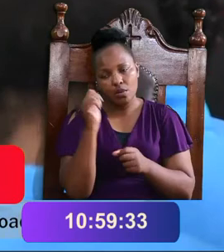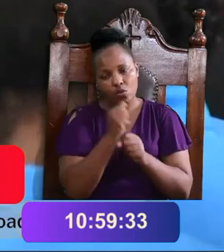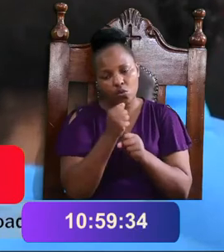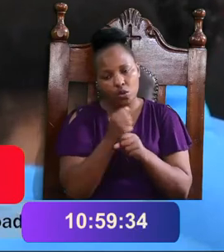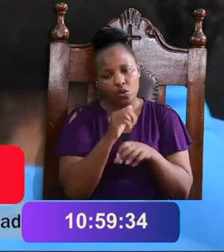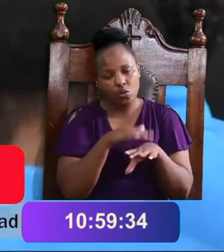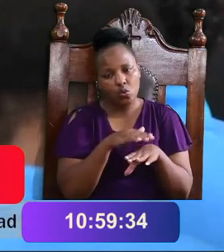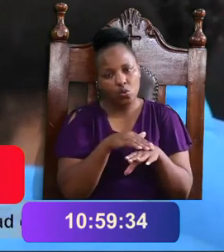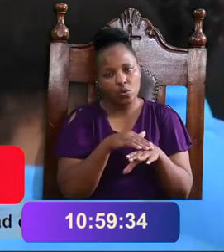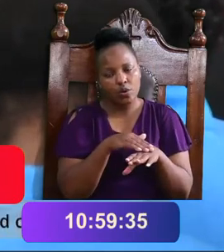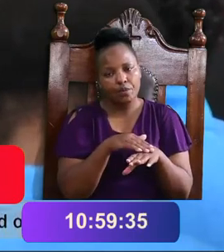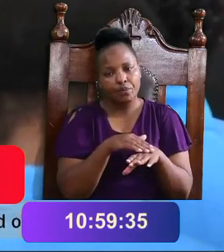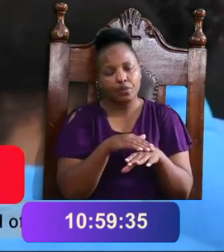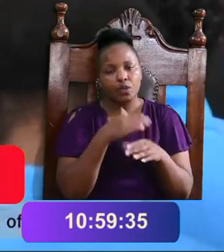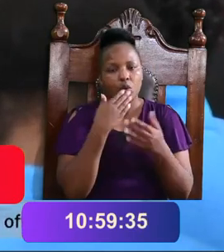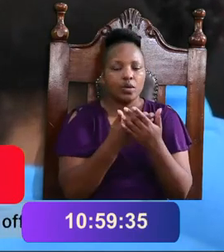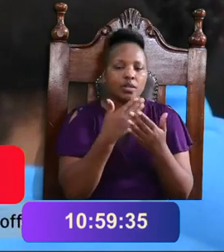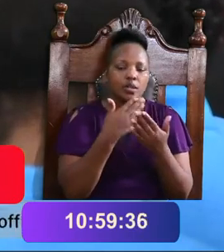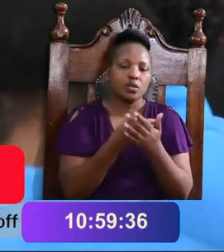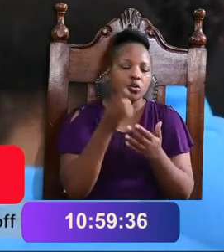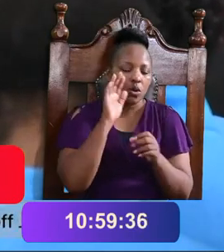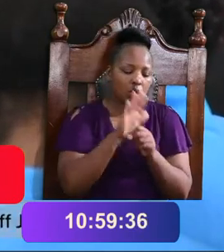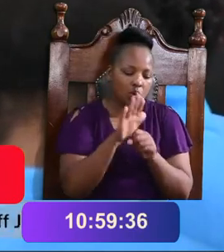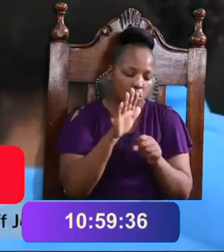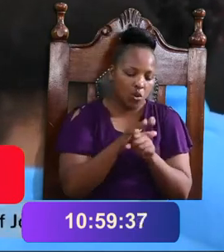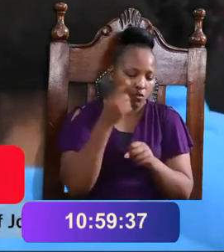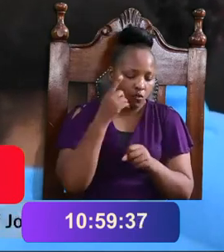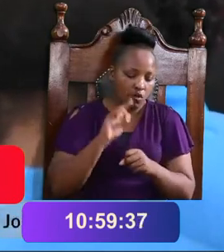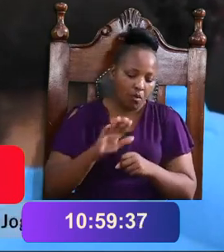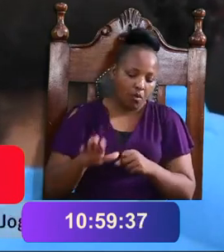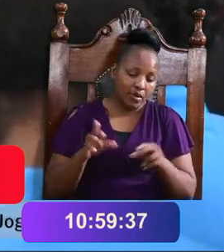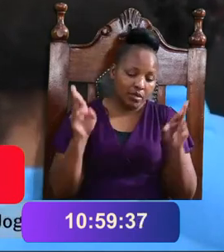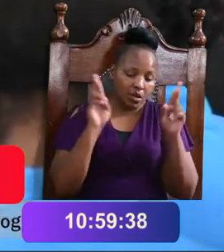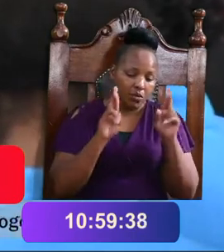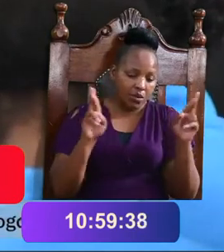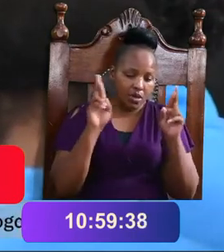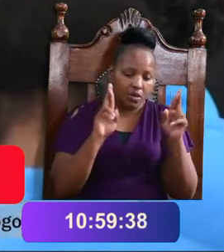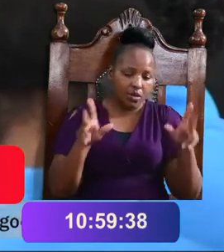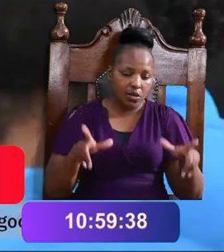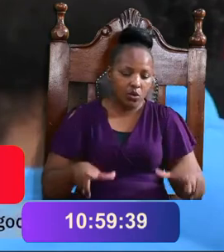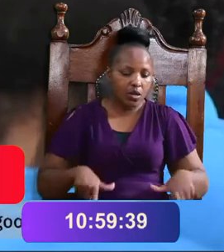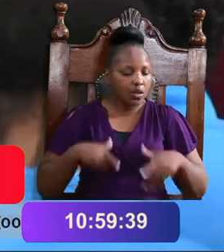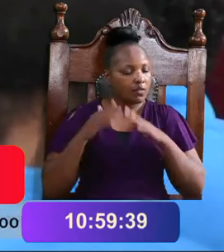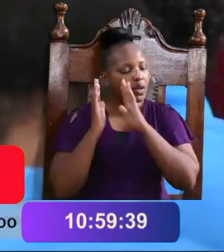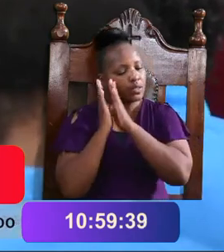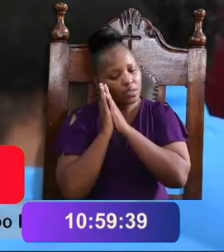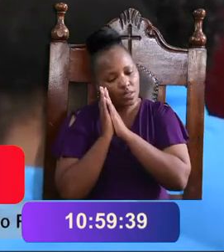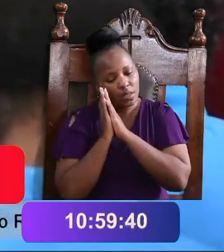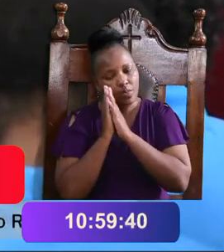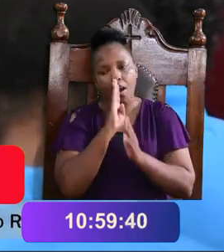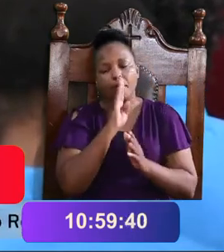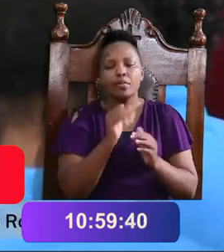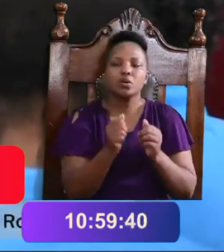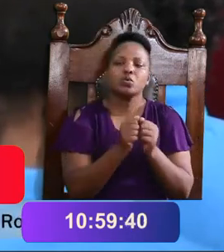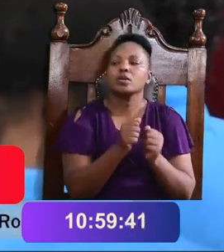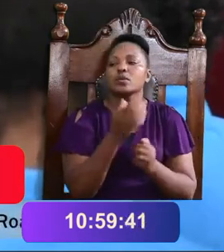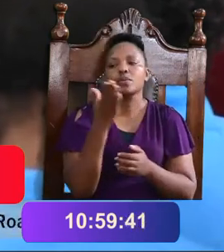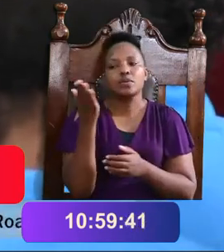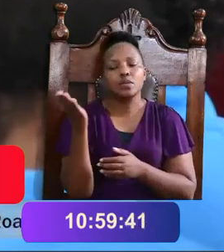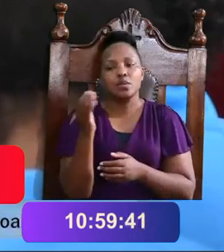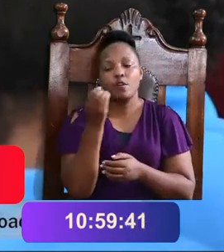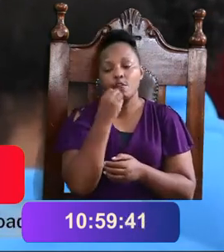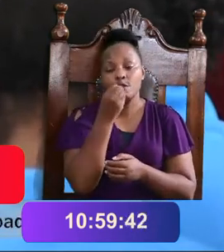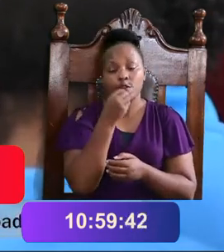mema. Tunakushukuru sana kwa sababu ya mahali ambapo wameandaliwa watakapokuwa wakilala, kuwa pamoja nao.